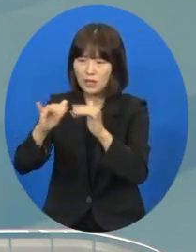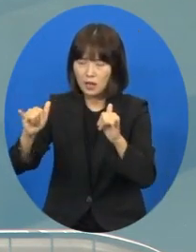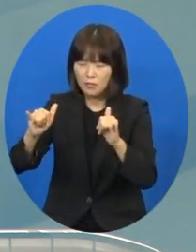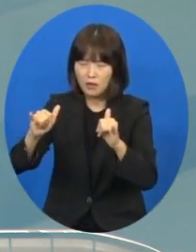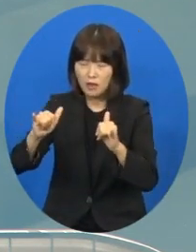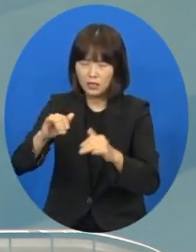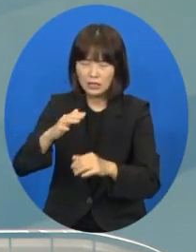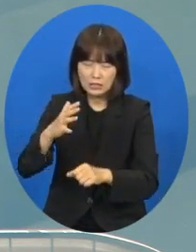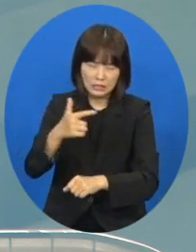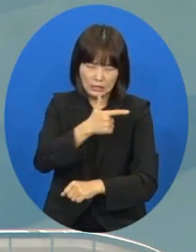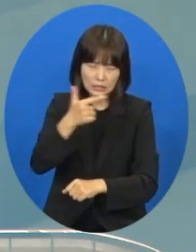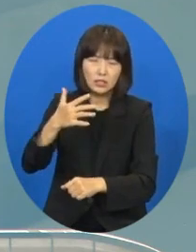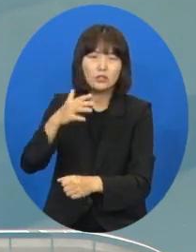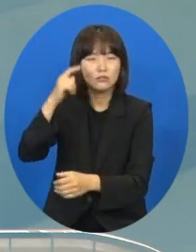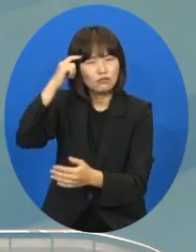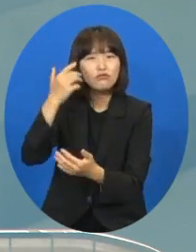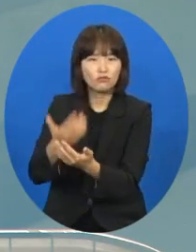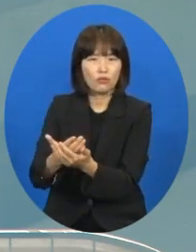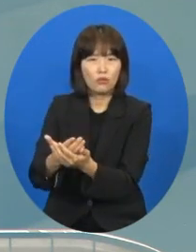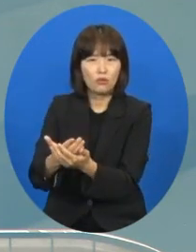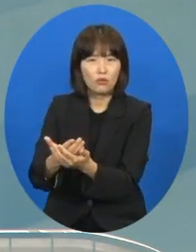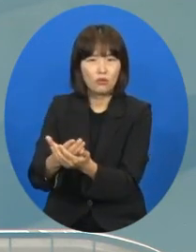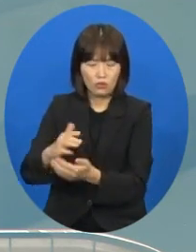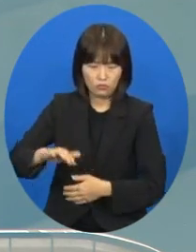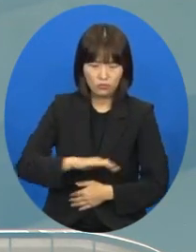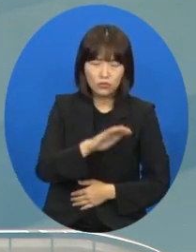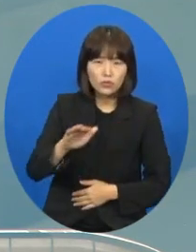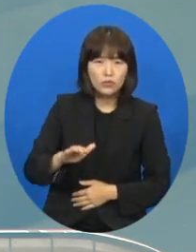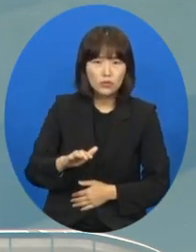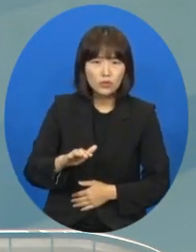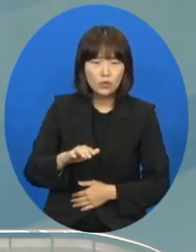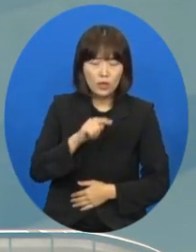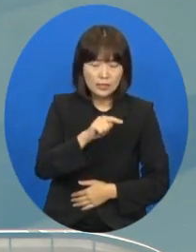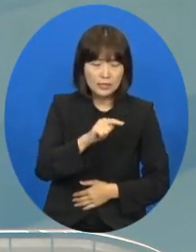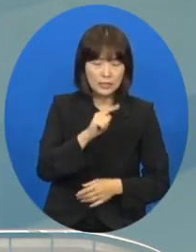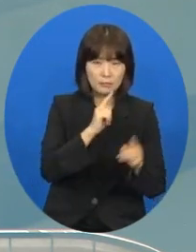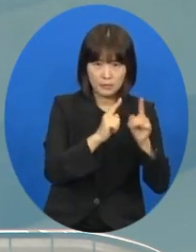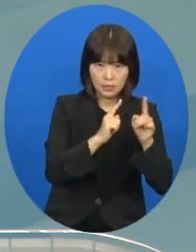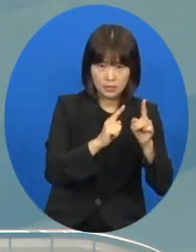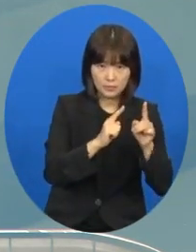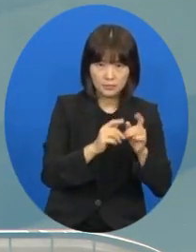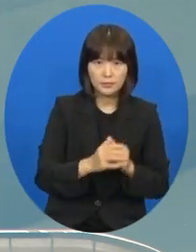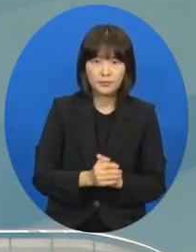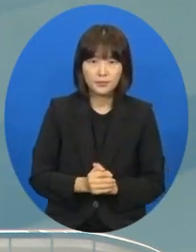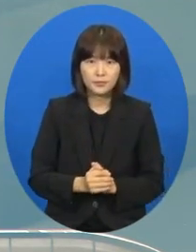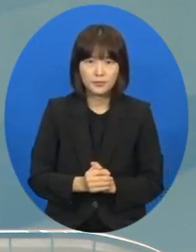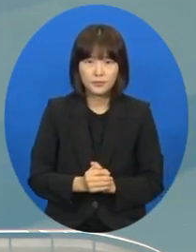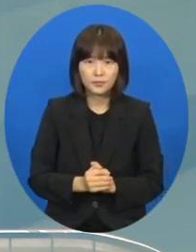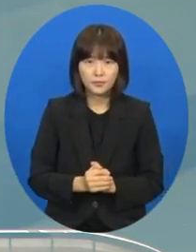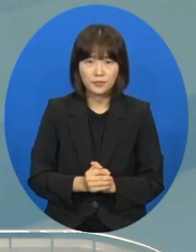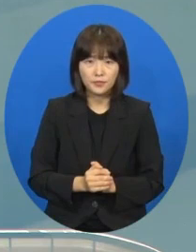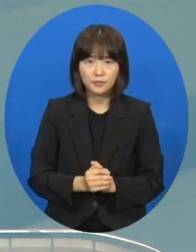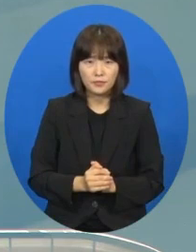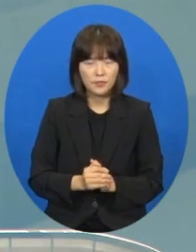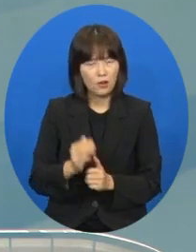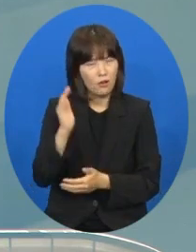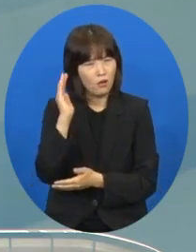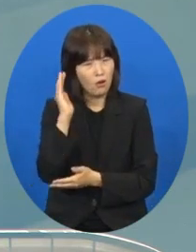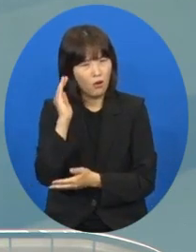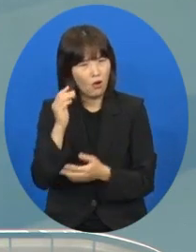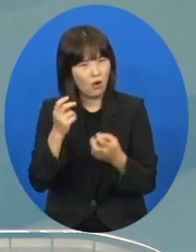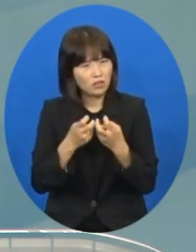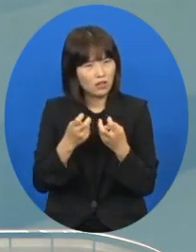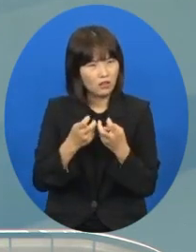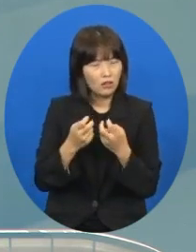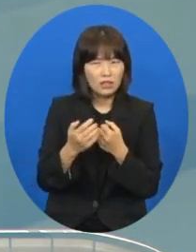거예요. 지금 우리에게도 사실 이 기사는 참 어떻게 설교를 하고 은혜를